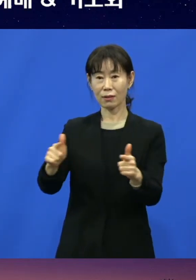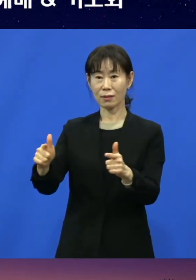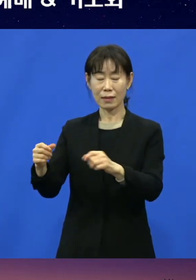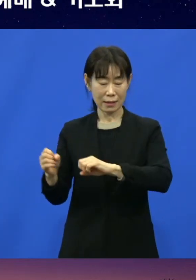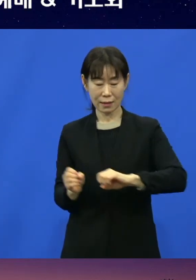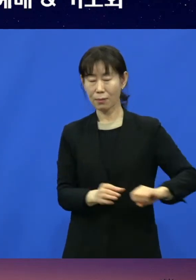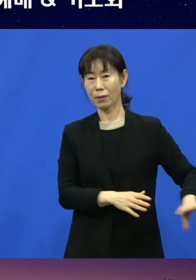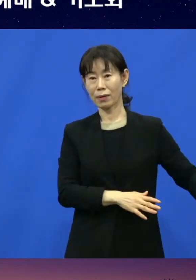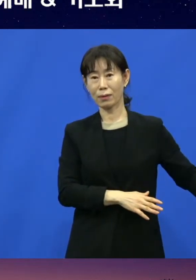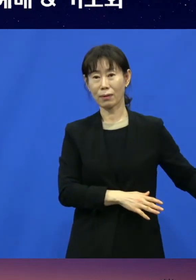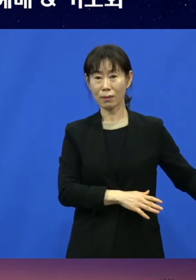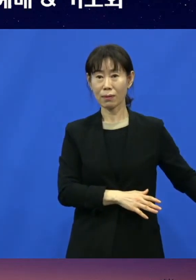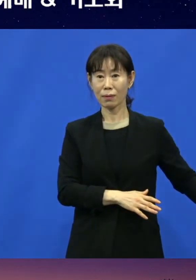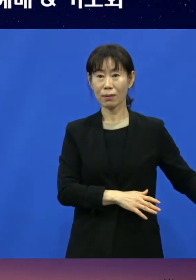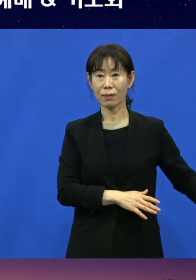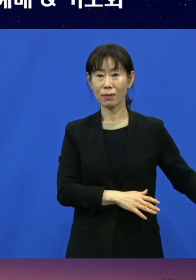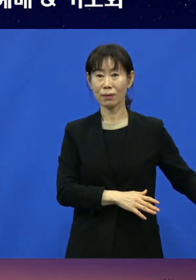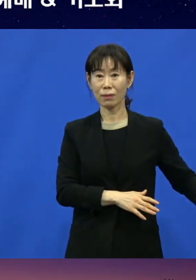잃어버리고